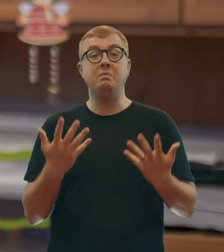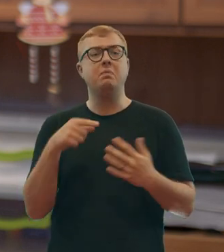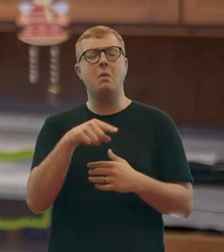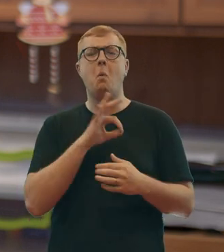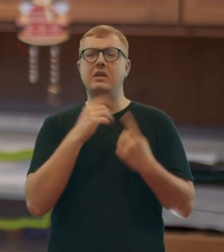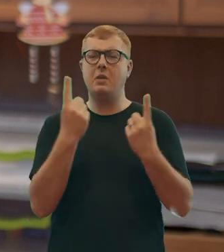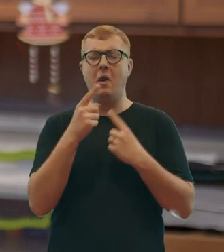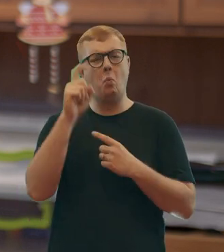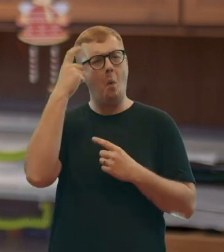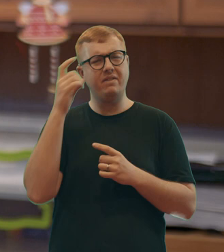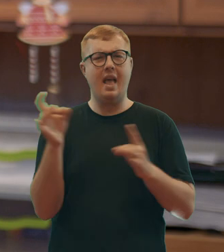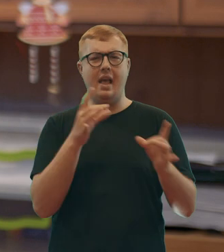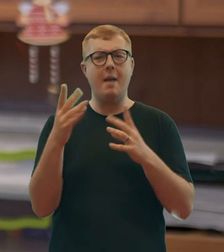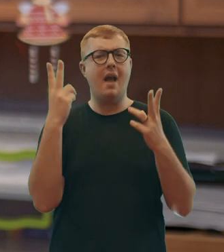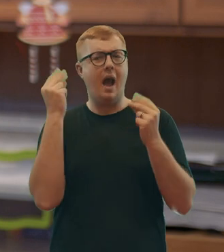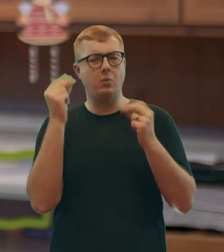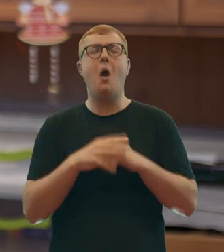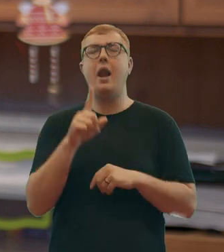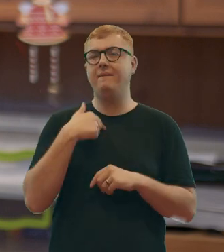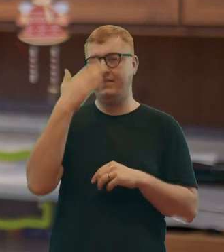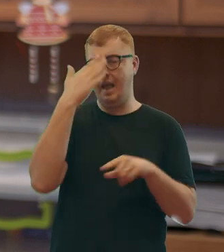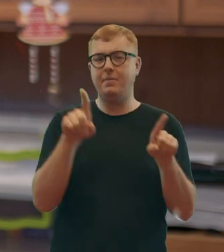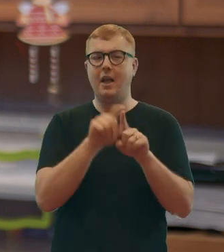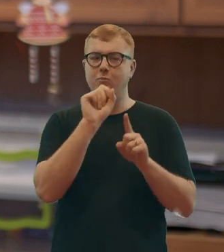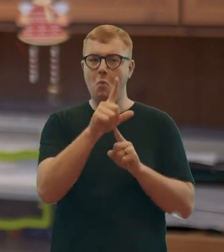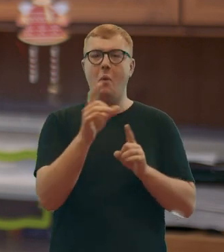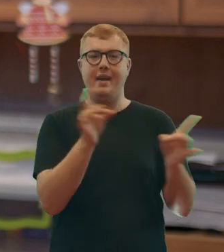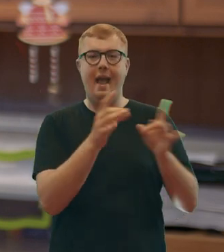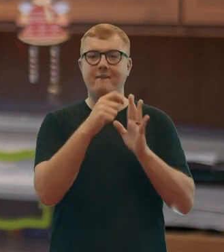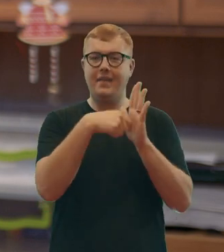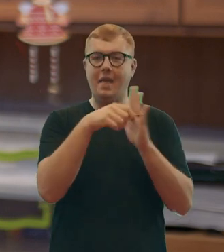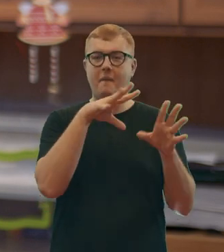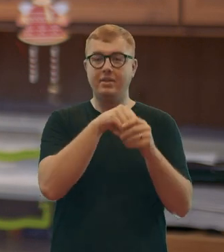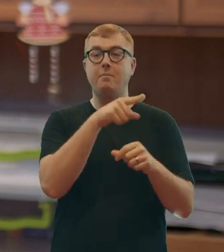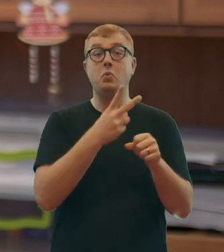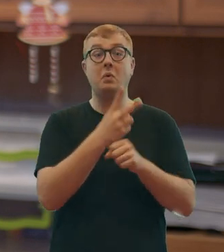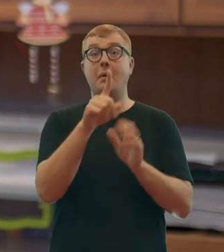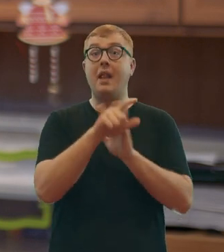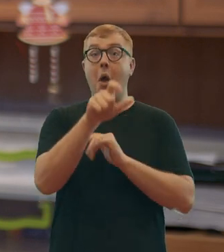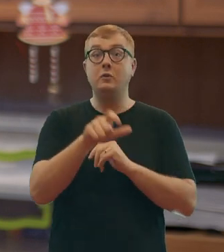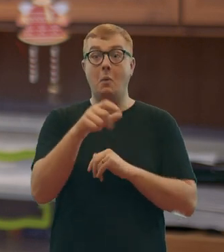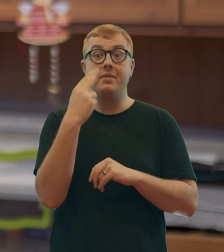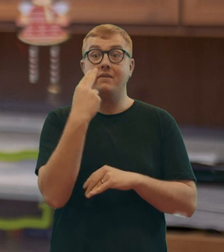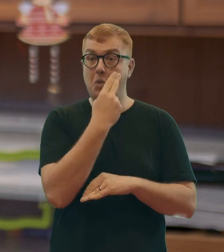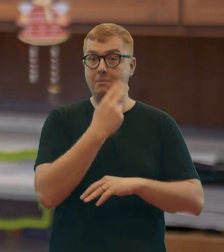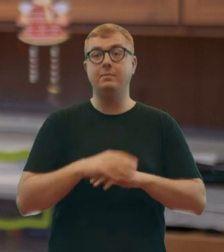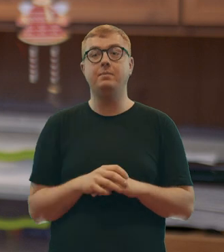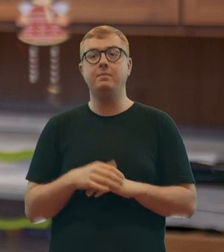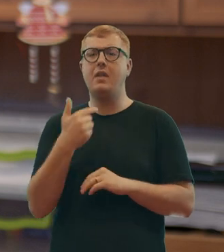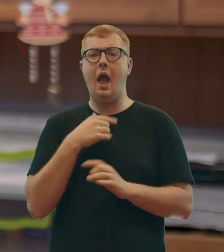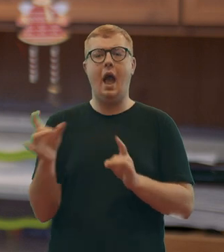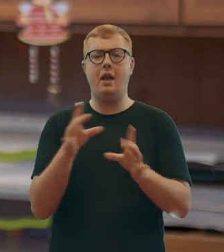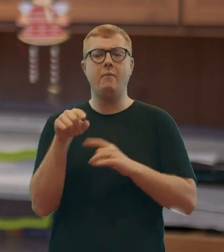No w moim przypadku to są głównie gry audio, chociaż wiem, że są też gry wideo, które też są dostępne dla